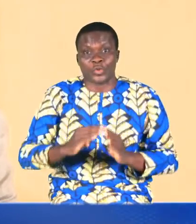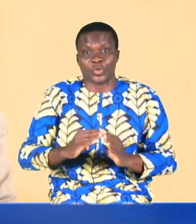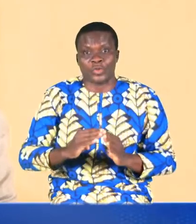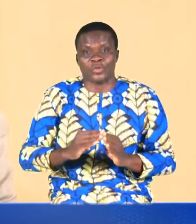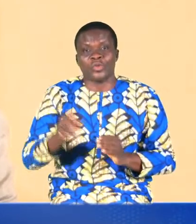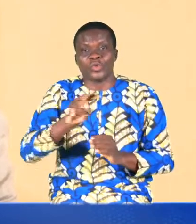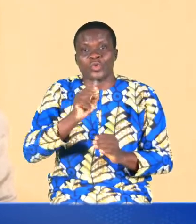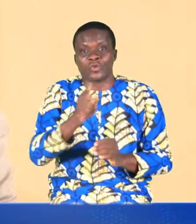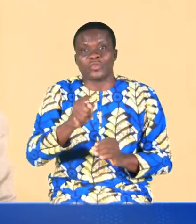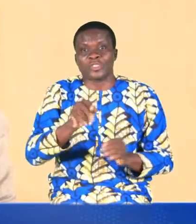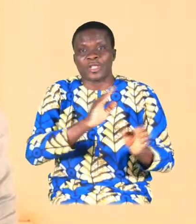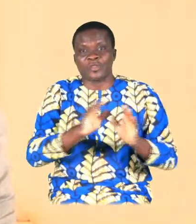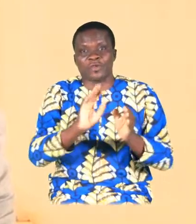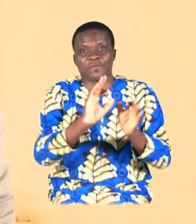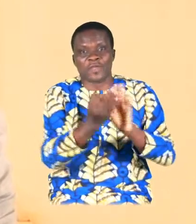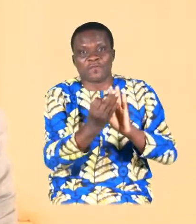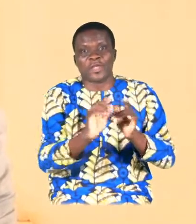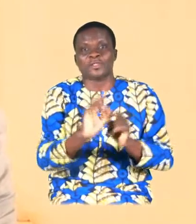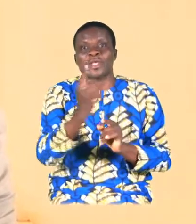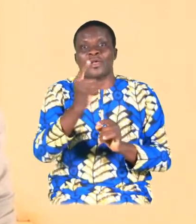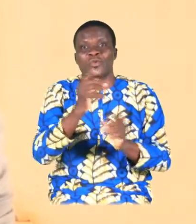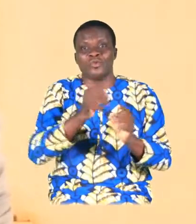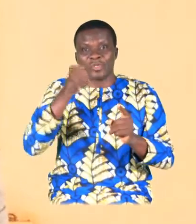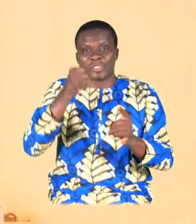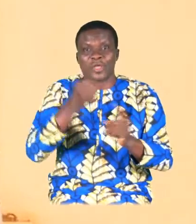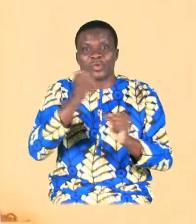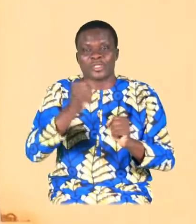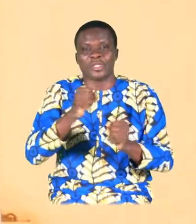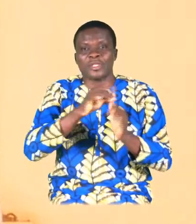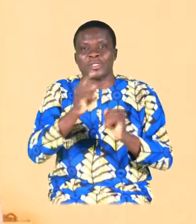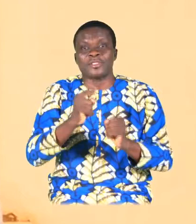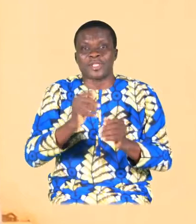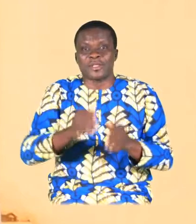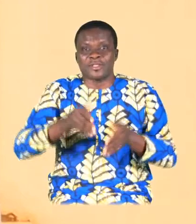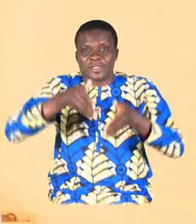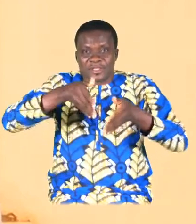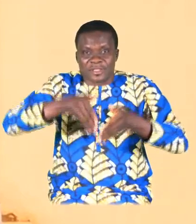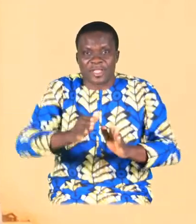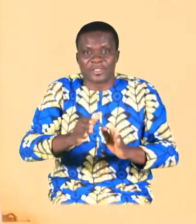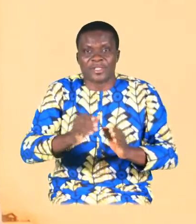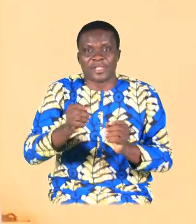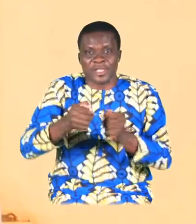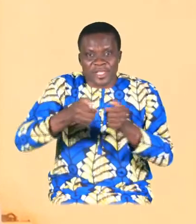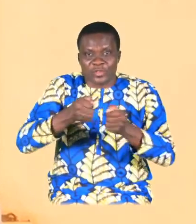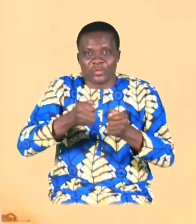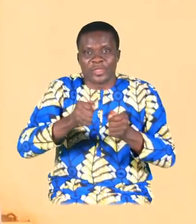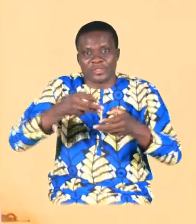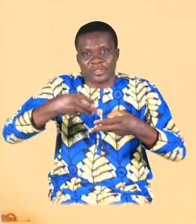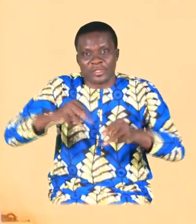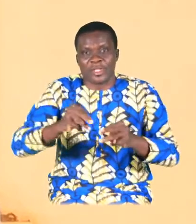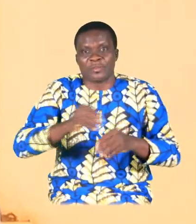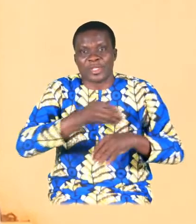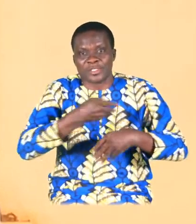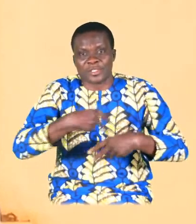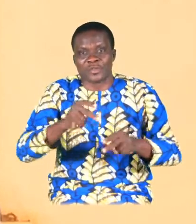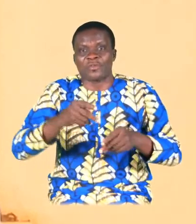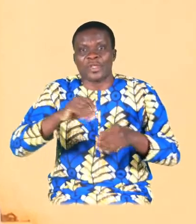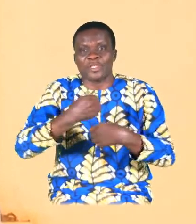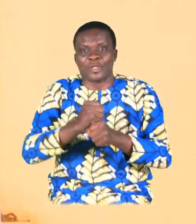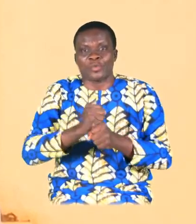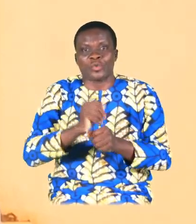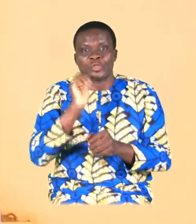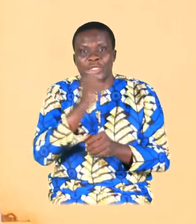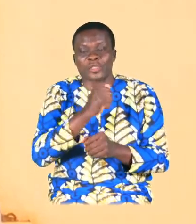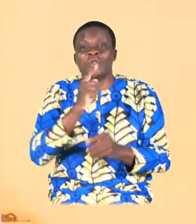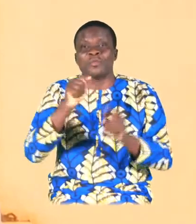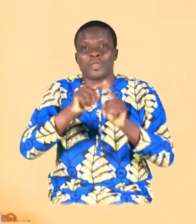que vous êtes de faire face à l'une de ces contraintes, celle d'accéder et de maîtriser les marchés d'écoulement des produits agricoles,